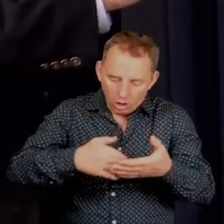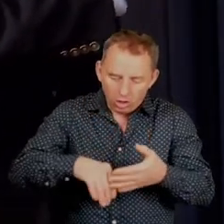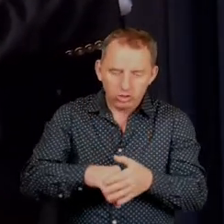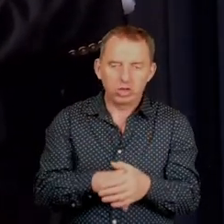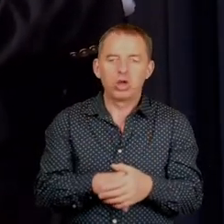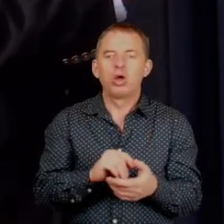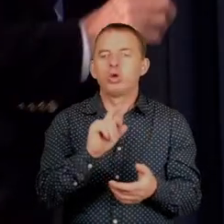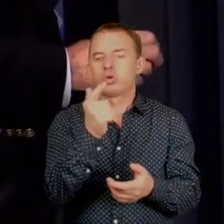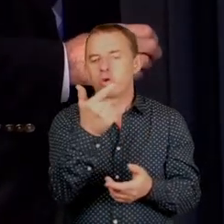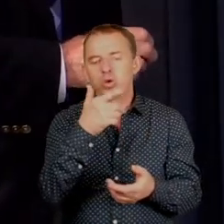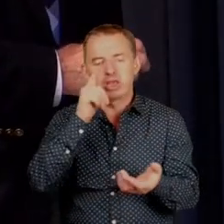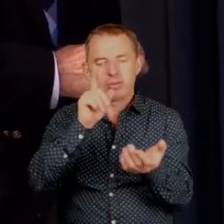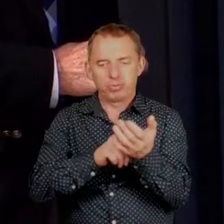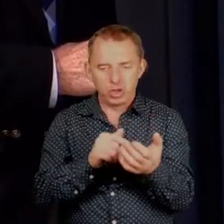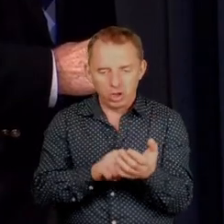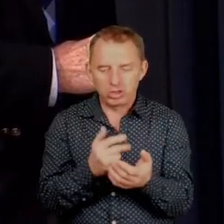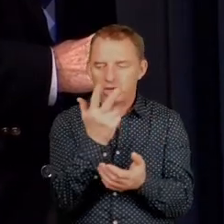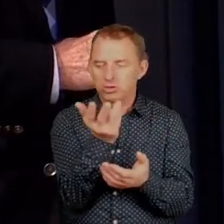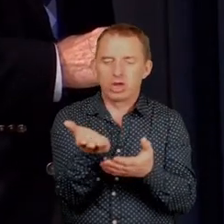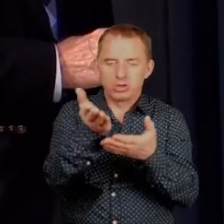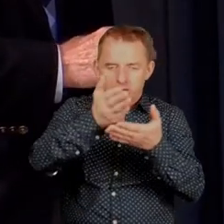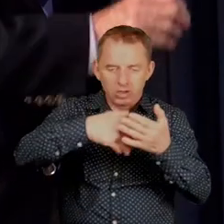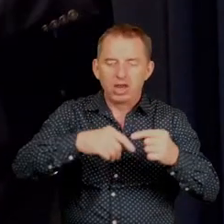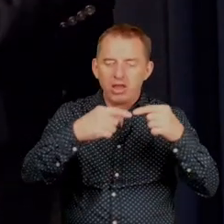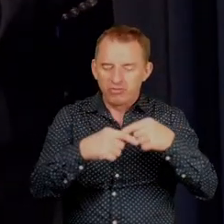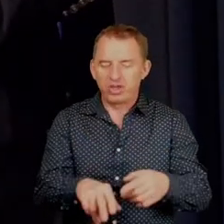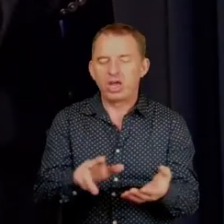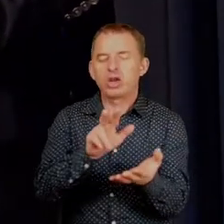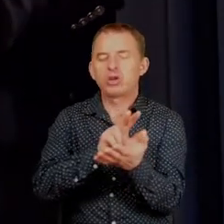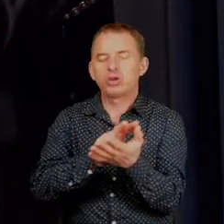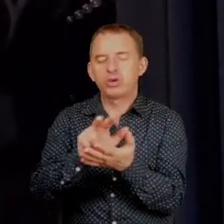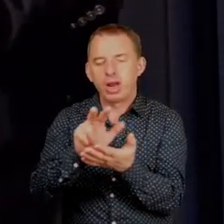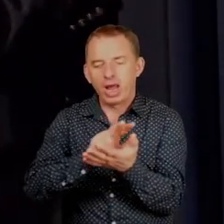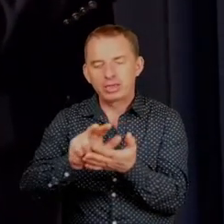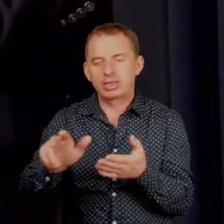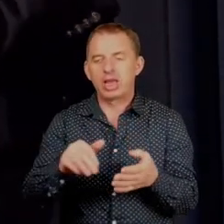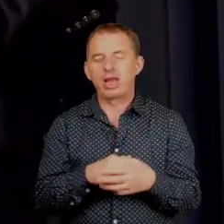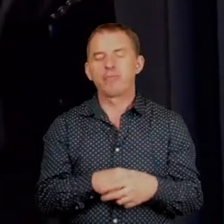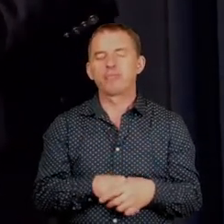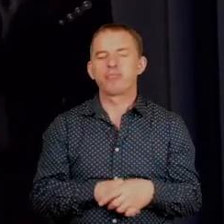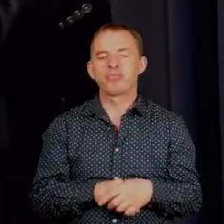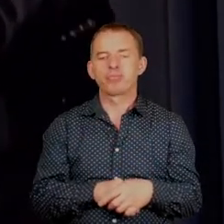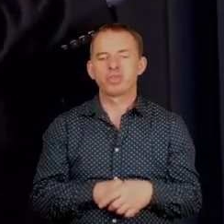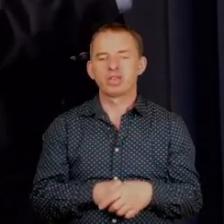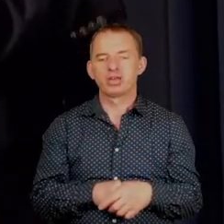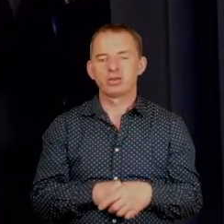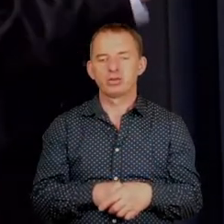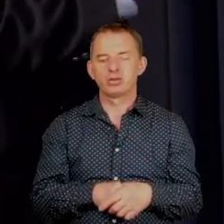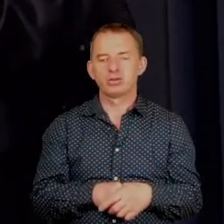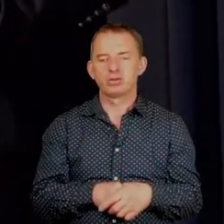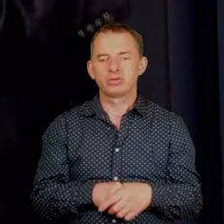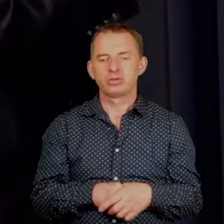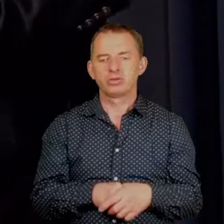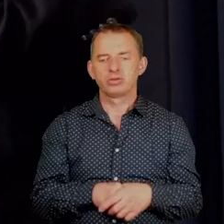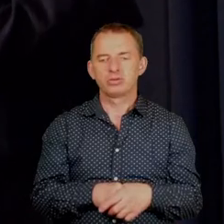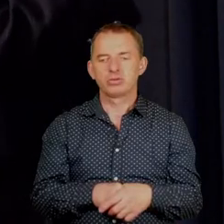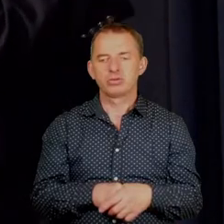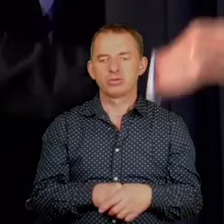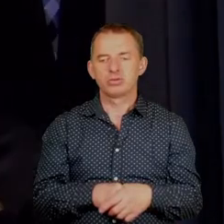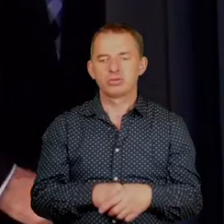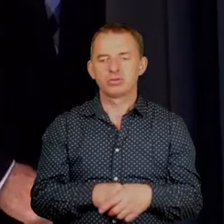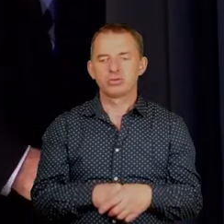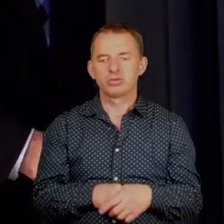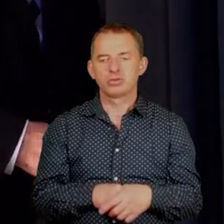świętego Piotra, werset 13. Nevertheless, we according to his promise look for a new heaven and a new earth which